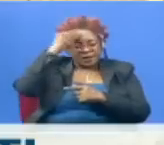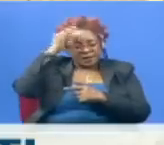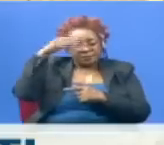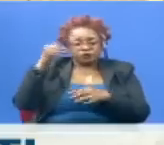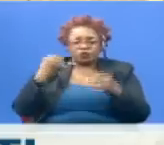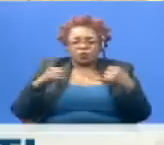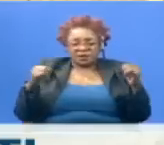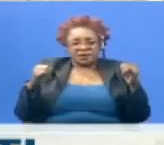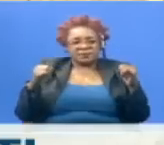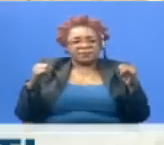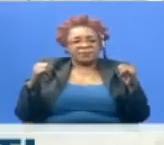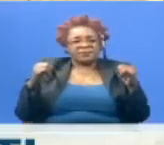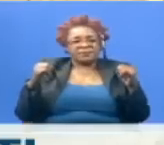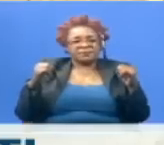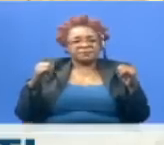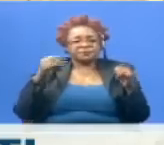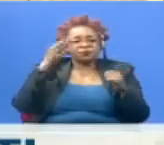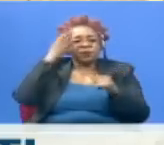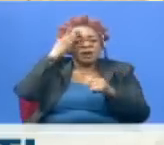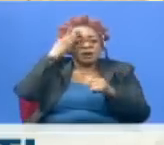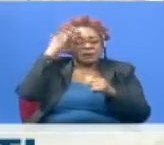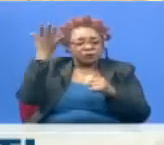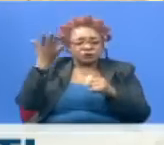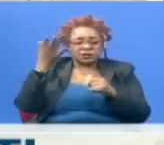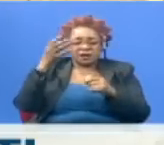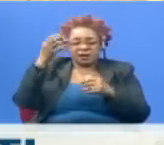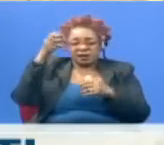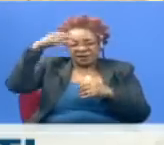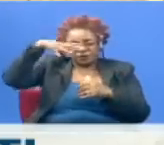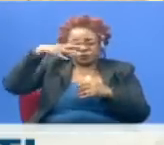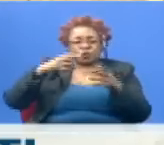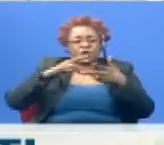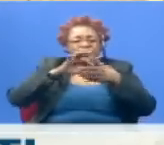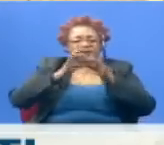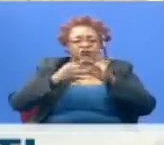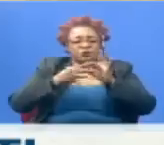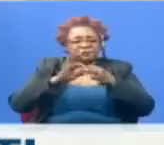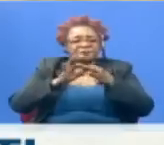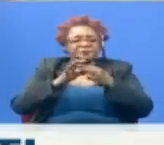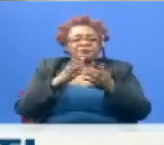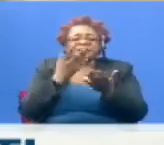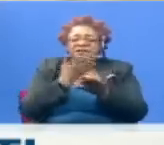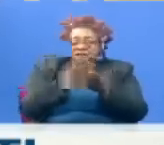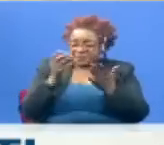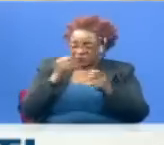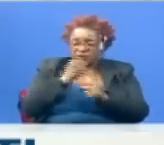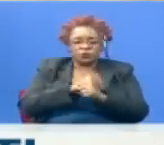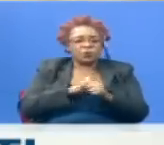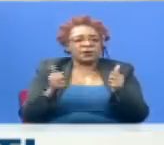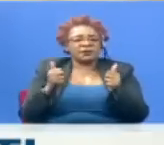about electrical connections. So it's something that will do me real good. Welcome.